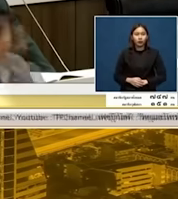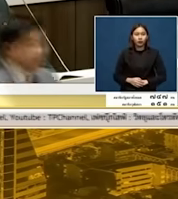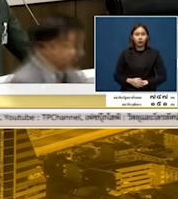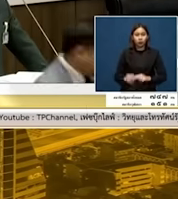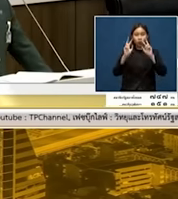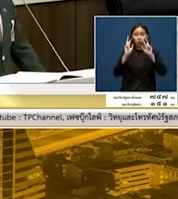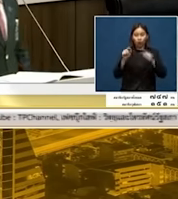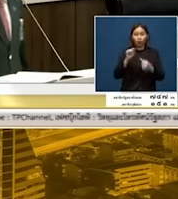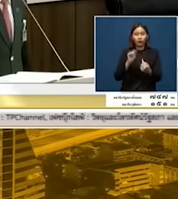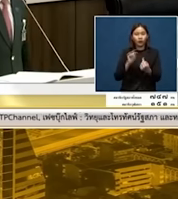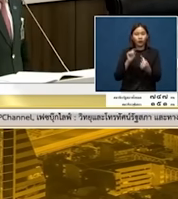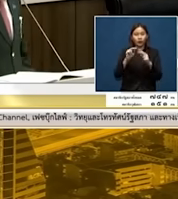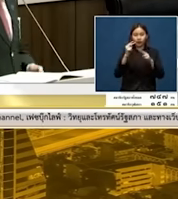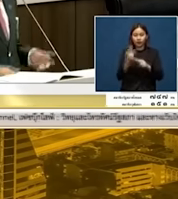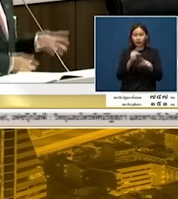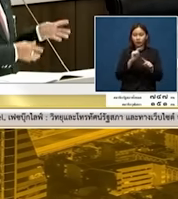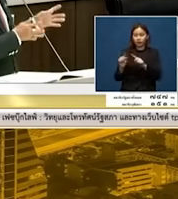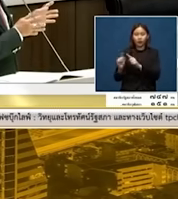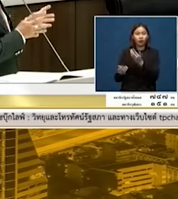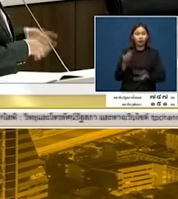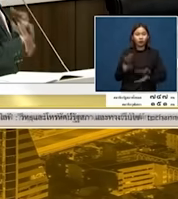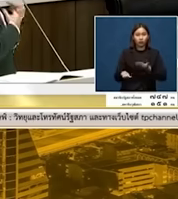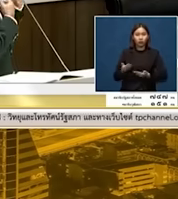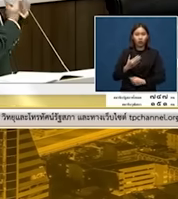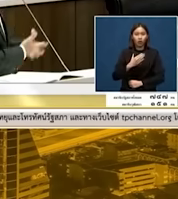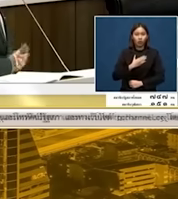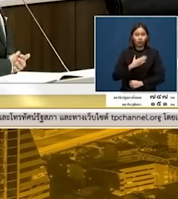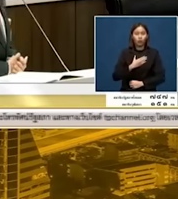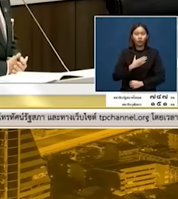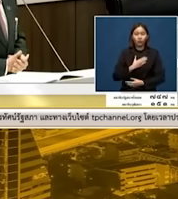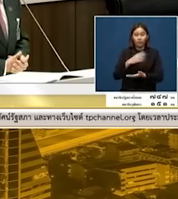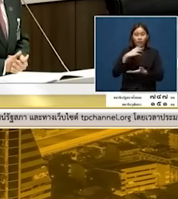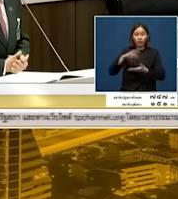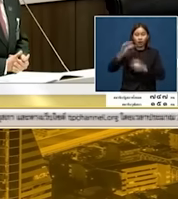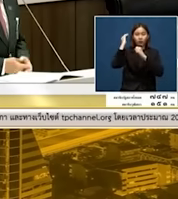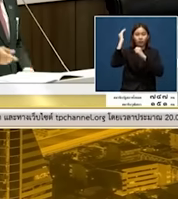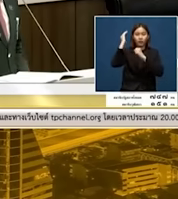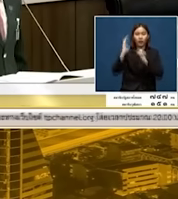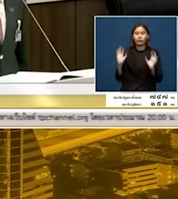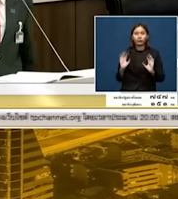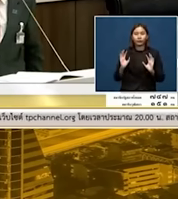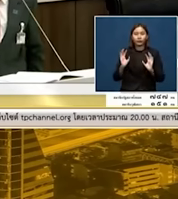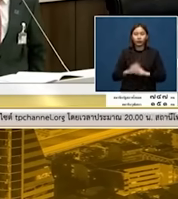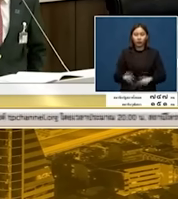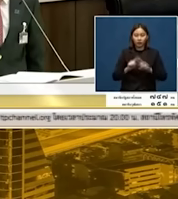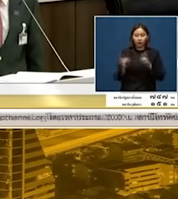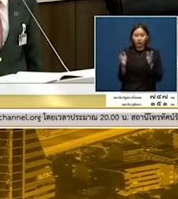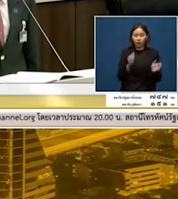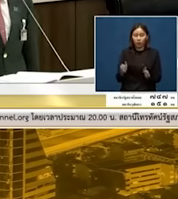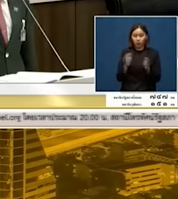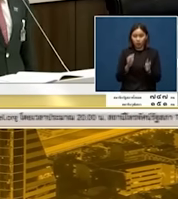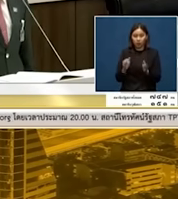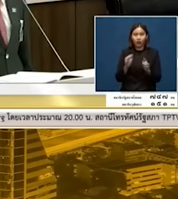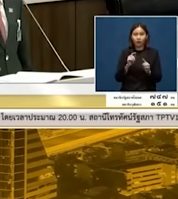ไม่ให้ทบทวนเรื่องของการเสนอชื่อซ้ำมาโหวตนายกเนี่ยมันเป็นเรื่องที่ค้างอยู่ที่ศาลเนี่ย ใช่